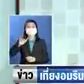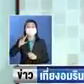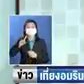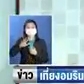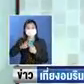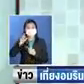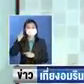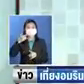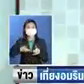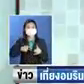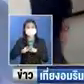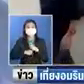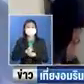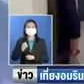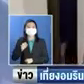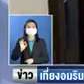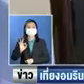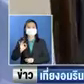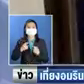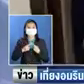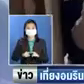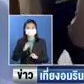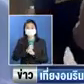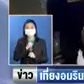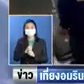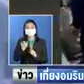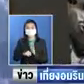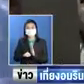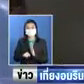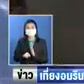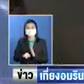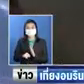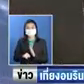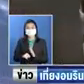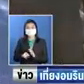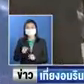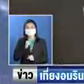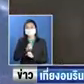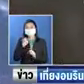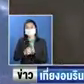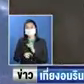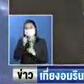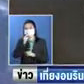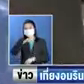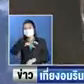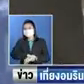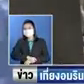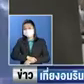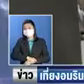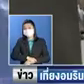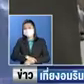ธ์ผู้หญิงคนนี้อายุแค่19ปีแต่ไปก่อเหตุตามข้อหาที่มีการแจ้งความดำเนินคดีน